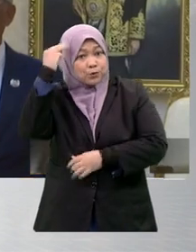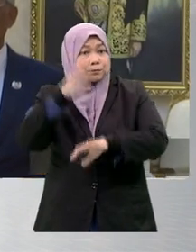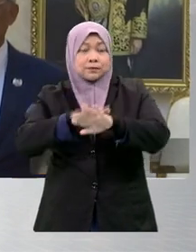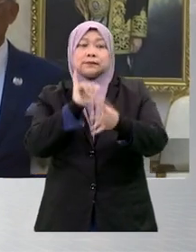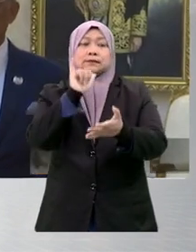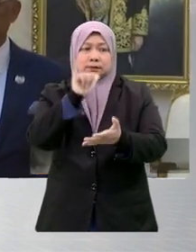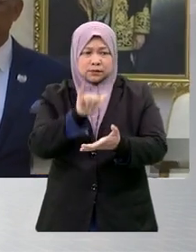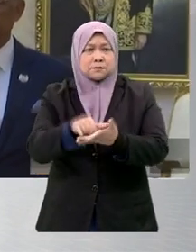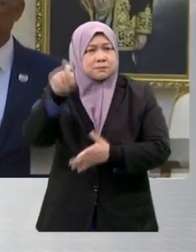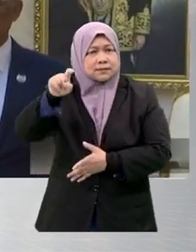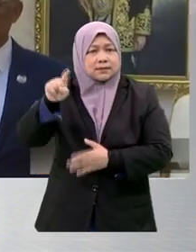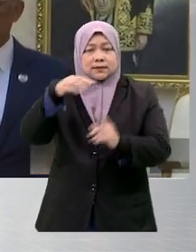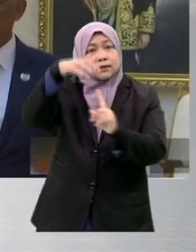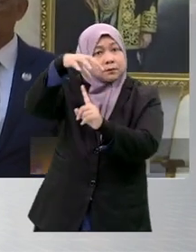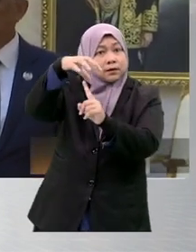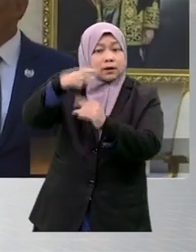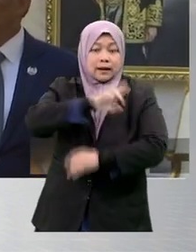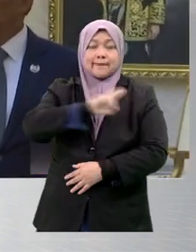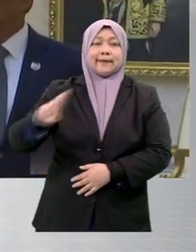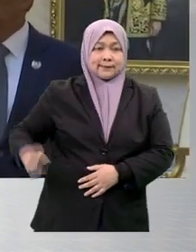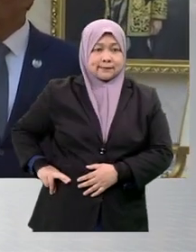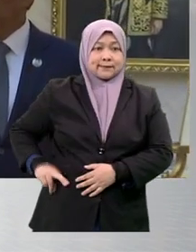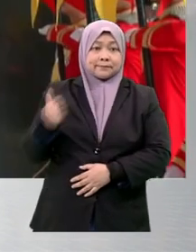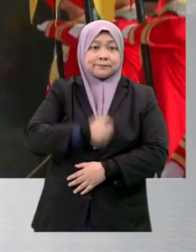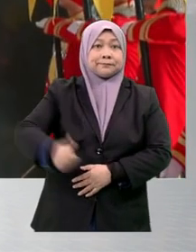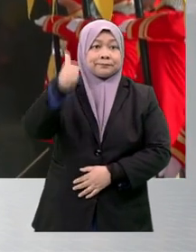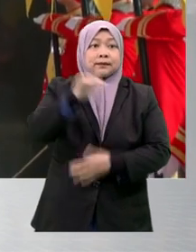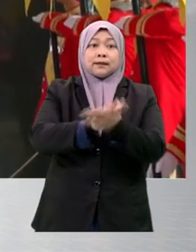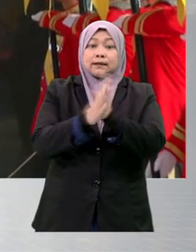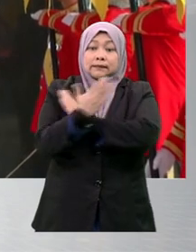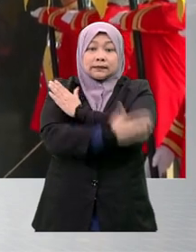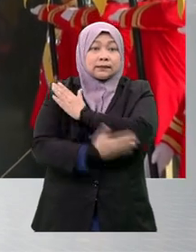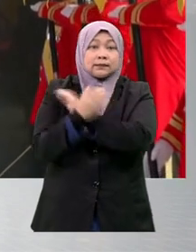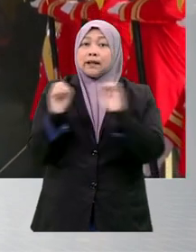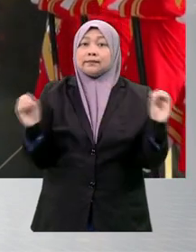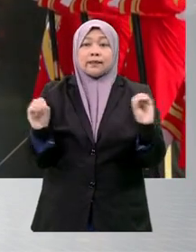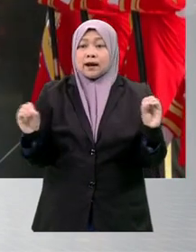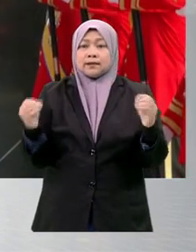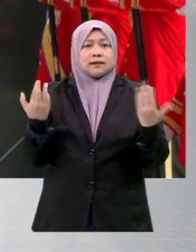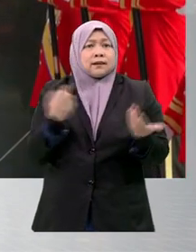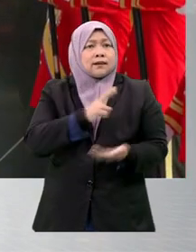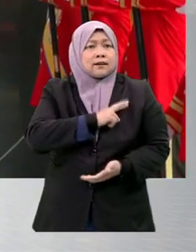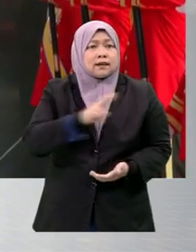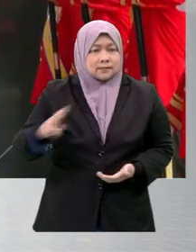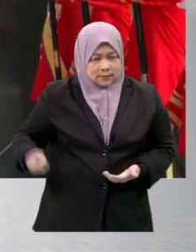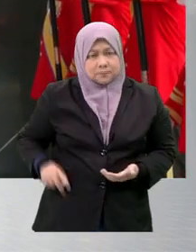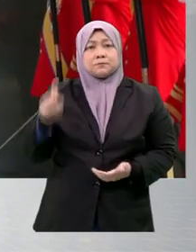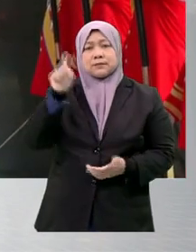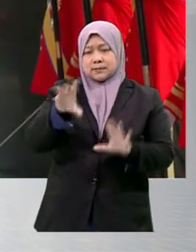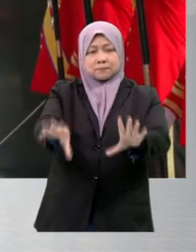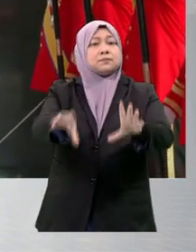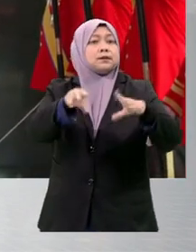itu hendaklah dinaungi oleh seorang raja er bagi negeri-negeri yang tidak beraja itu mereka harus